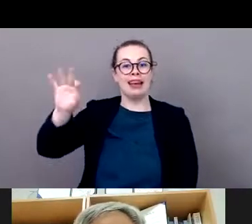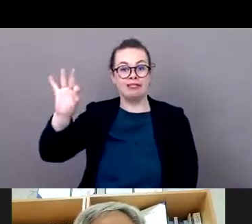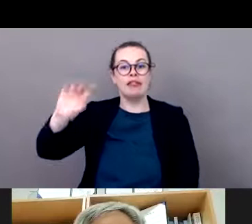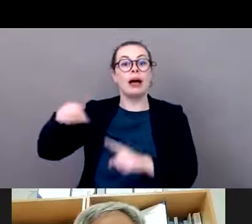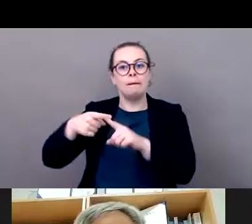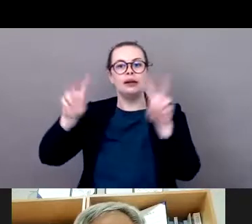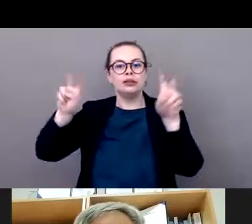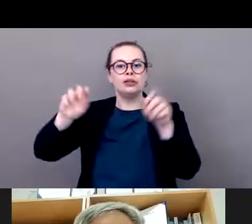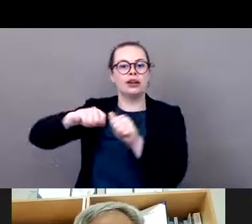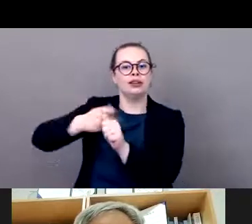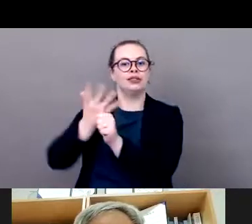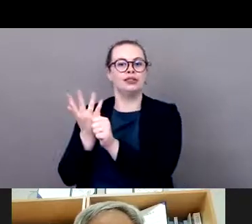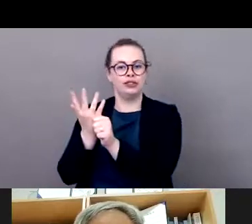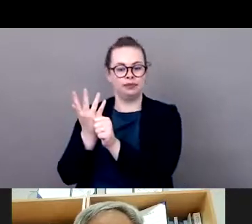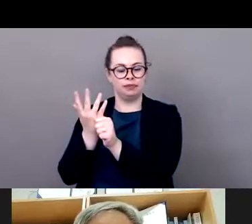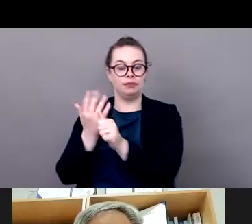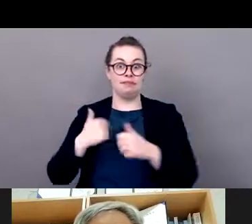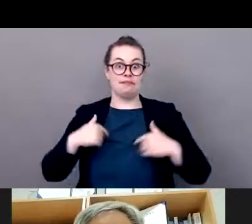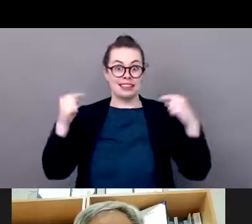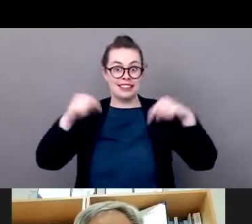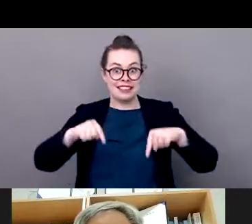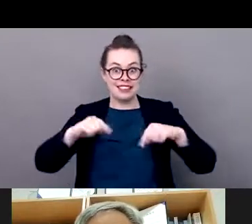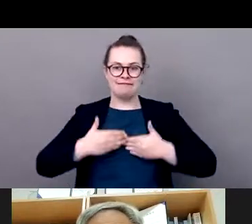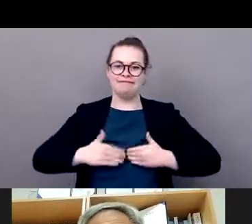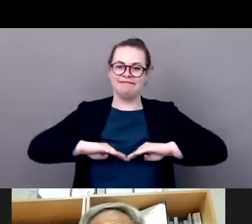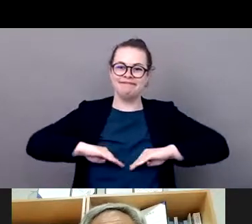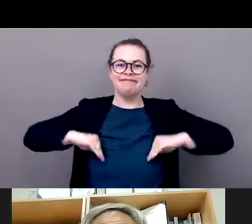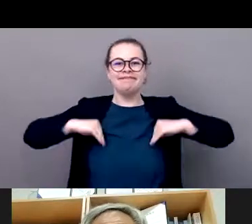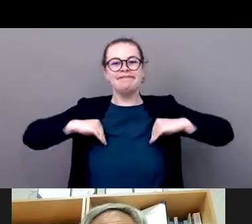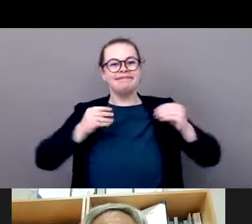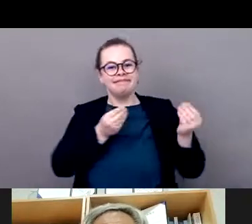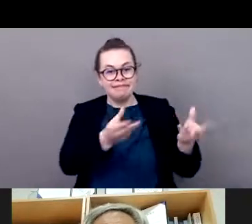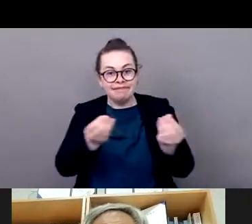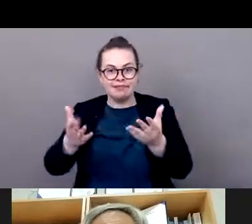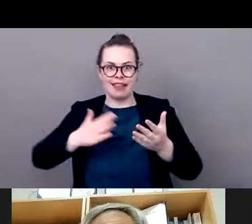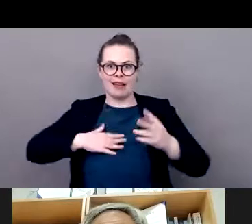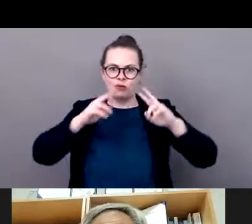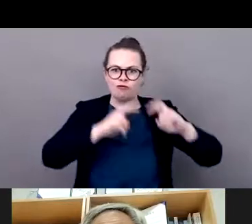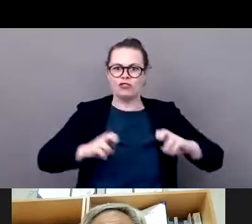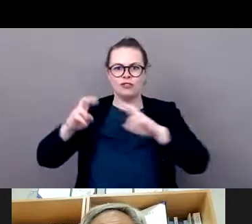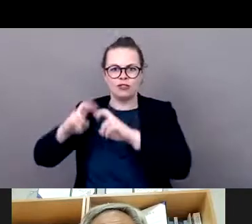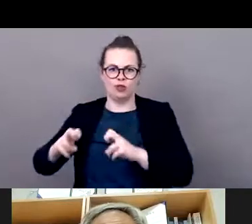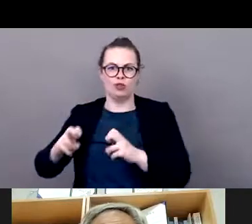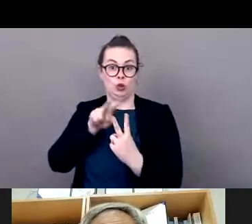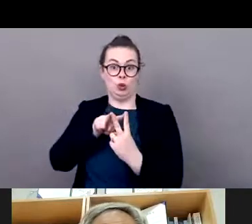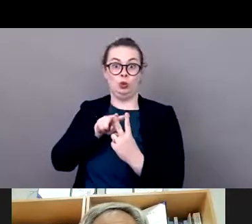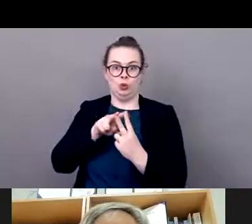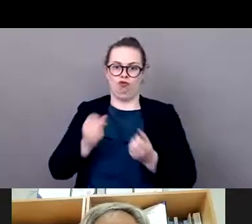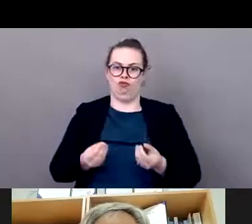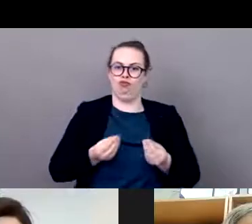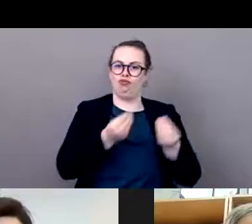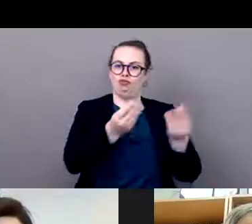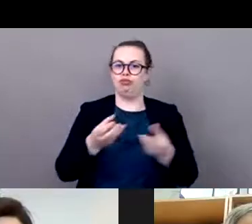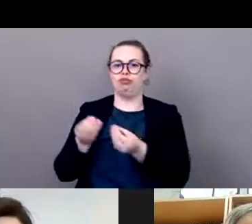du comité responsable de la représentation des personnes handicapées en vue de la réalisation des ODD. Alors, j'aimerais ici vous présenter